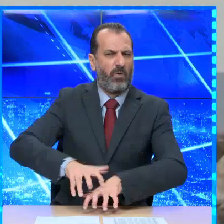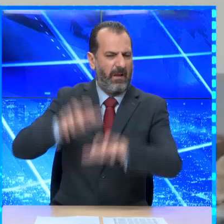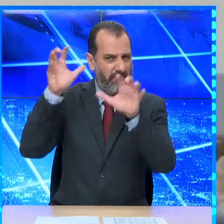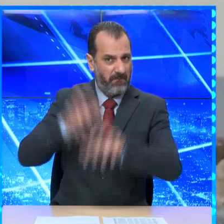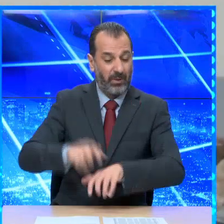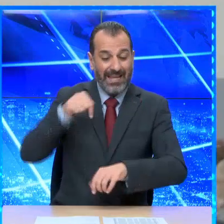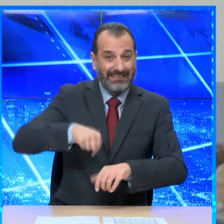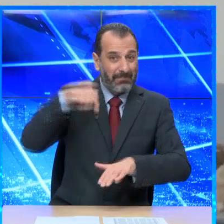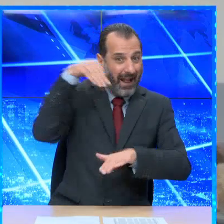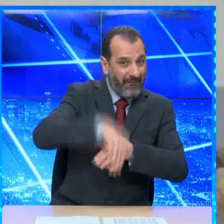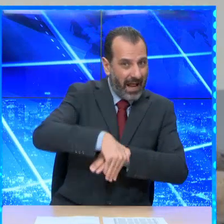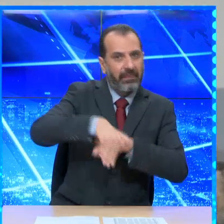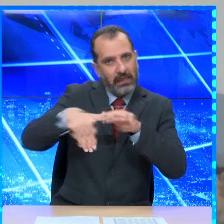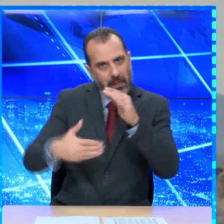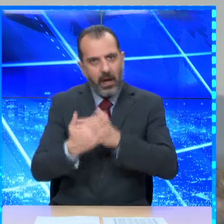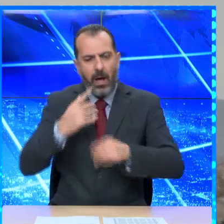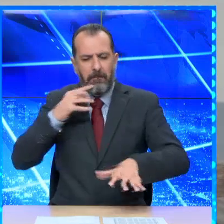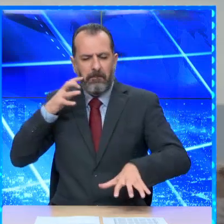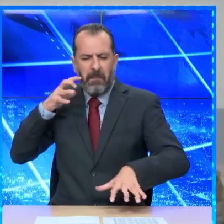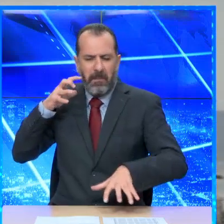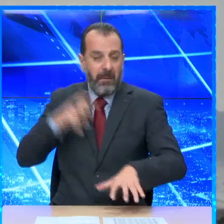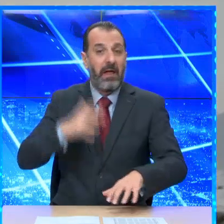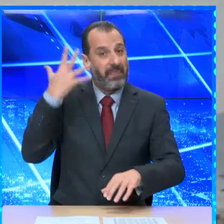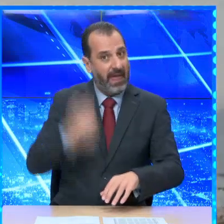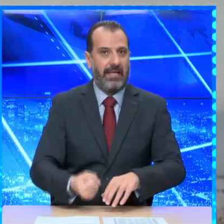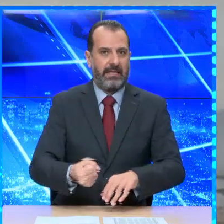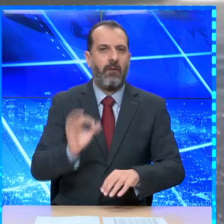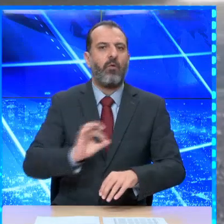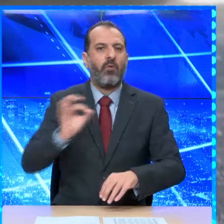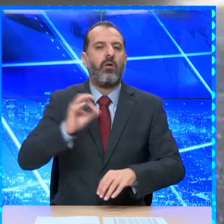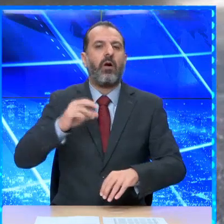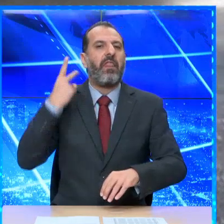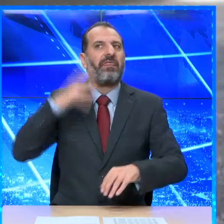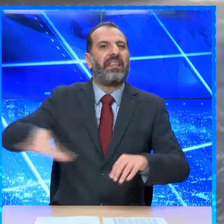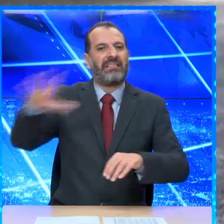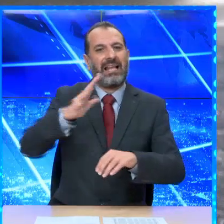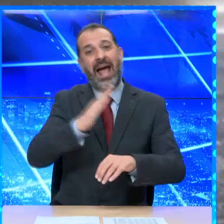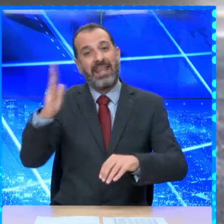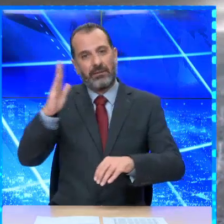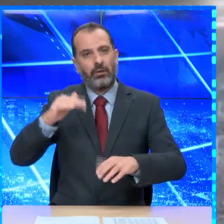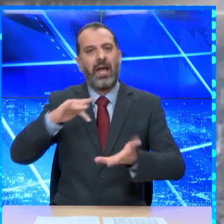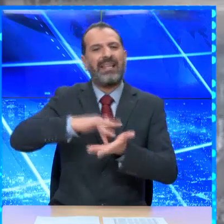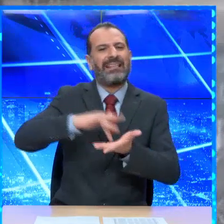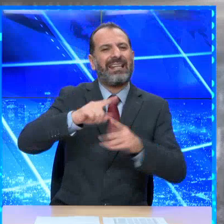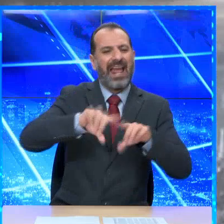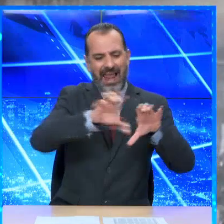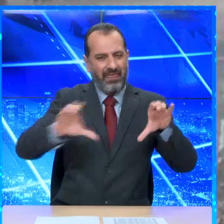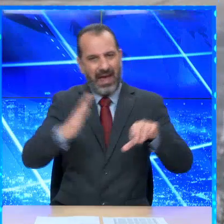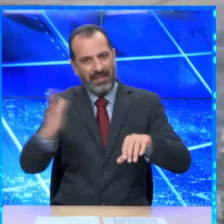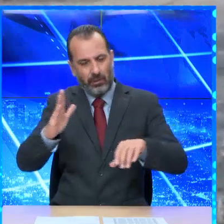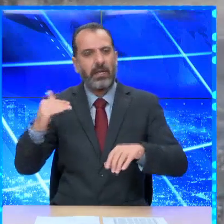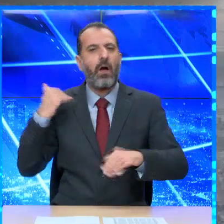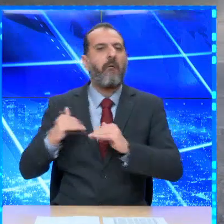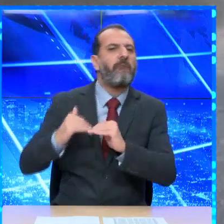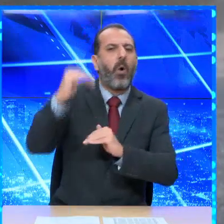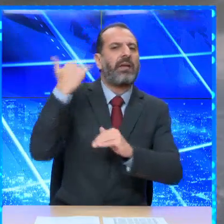νύχτας σήμερα, δυνατές βροχές θα έχουν η Ανατολική Θεσσαλία, η Ανατολική Στερεά, η Κεντρική και η Βόρεια Εύβοια,